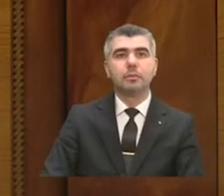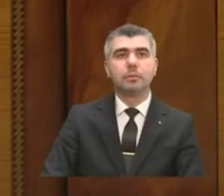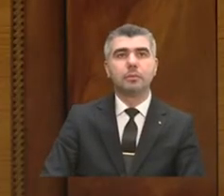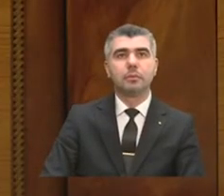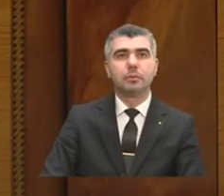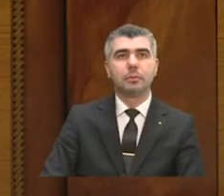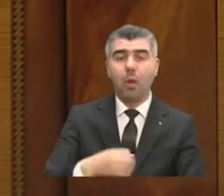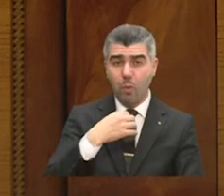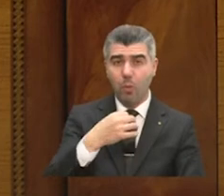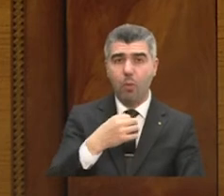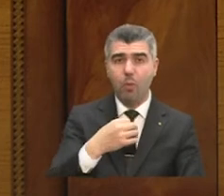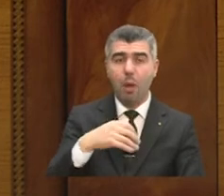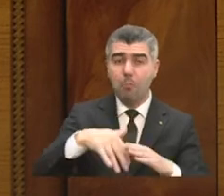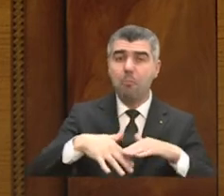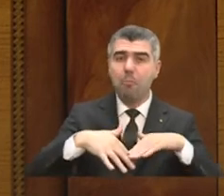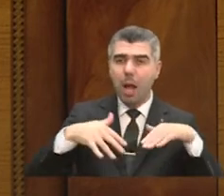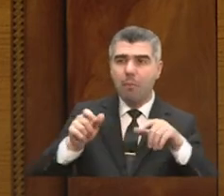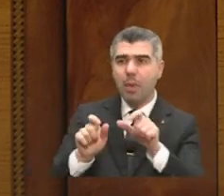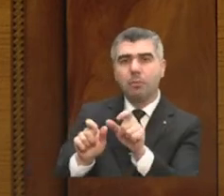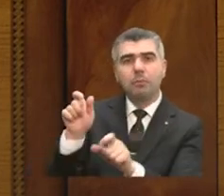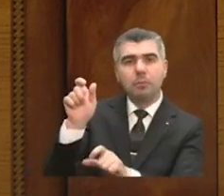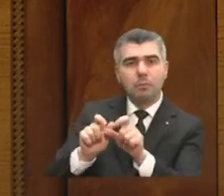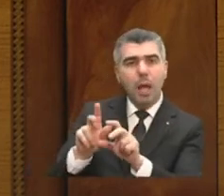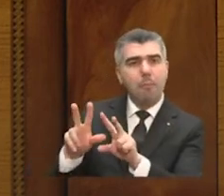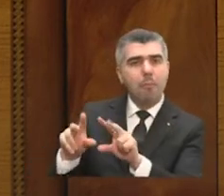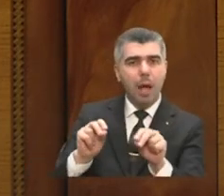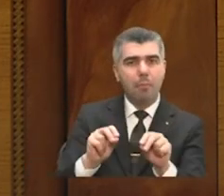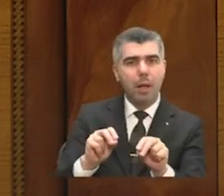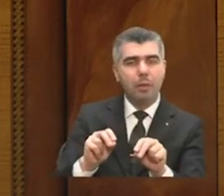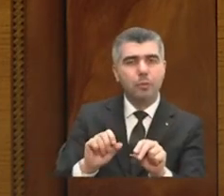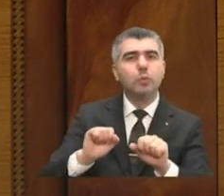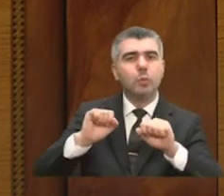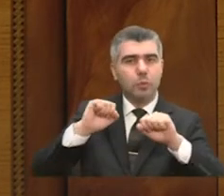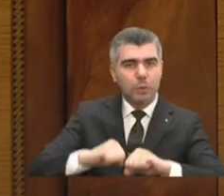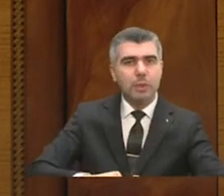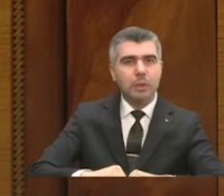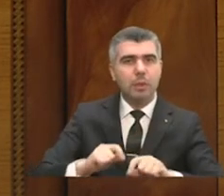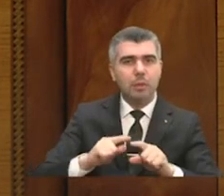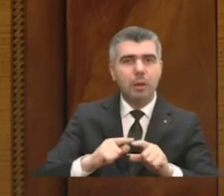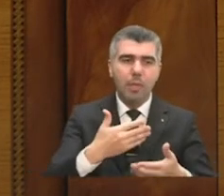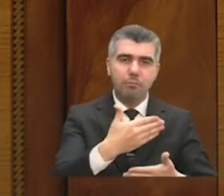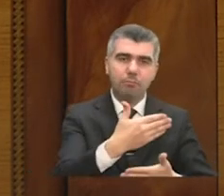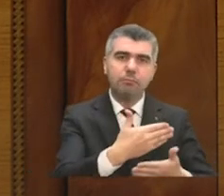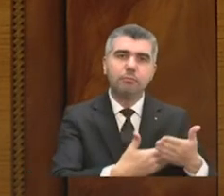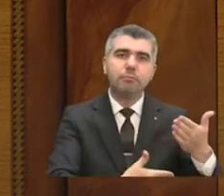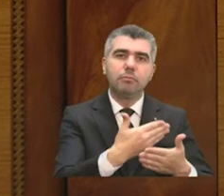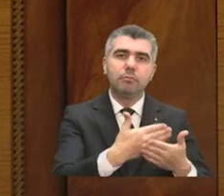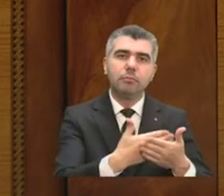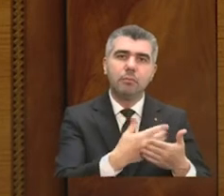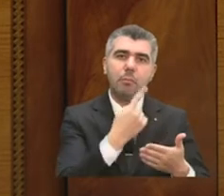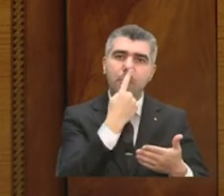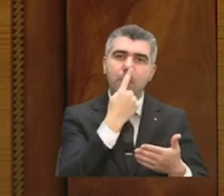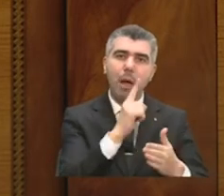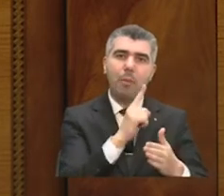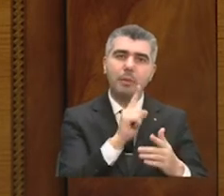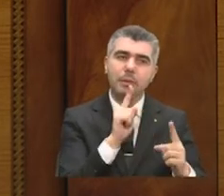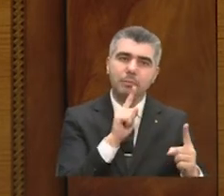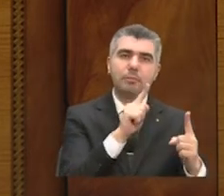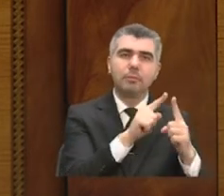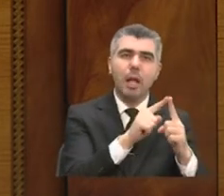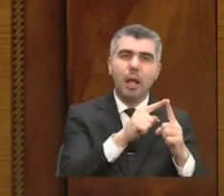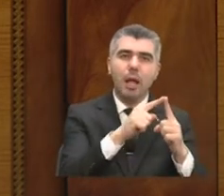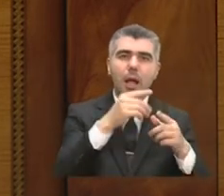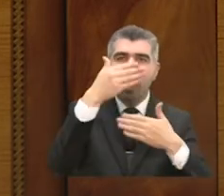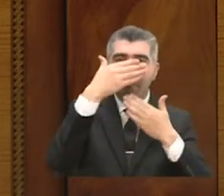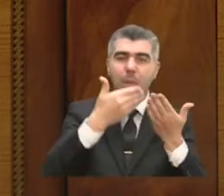de l'homme ne devraient absolument pas être politisés. Je m'adresse également à ces mêmes parlementaires lorsqu'ils